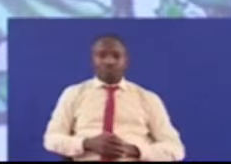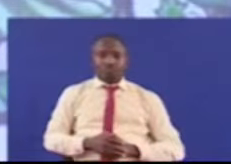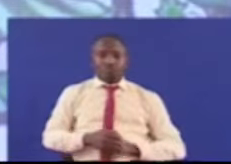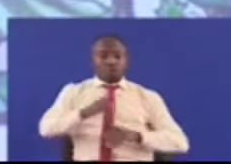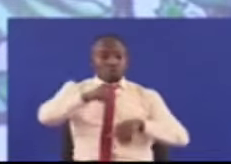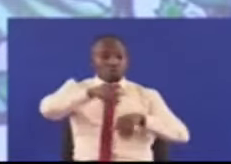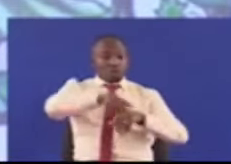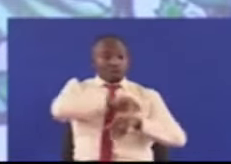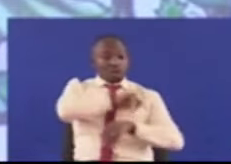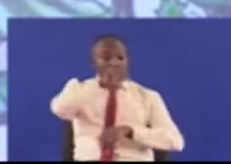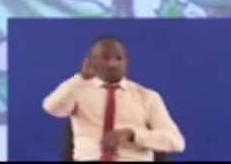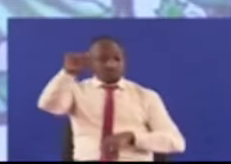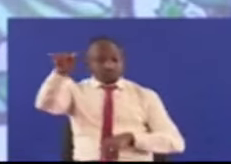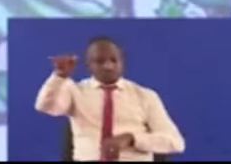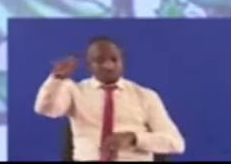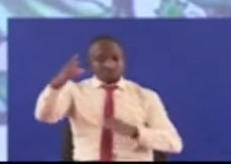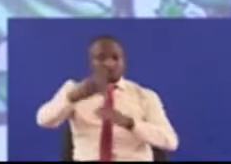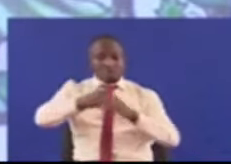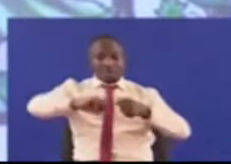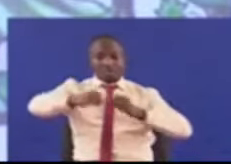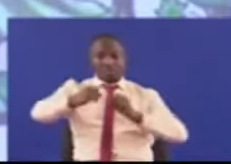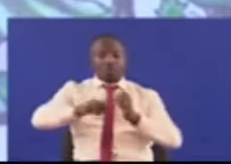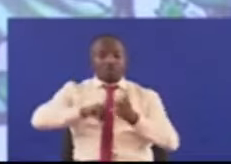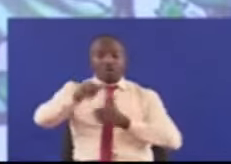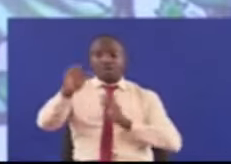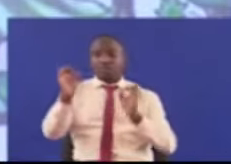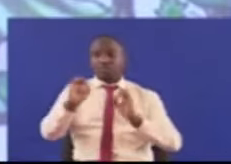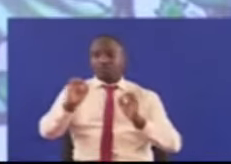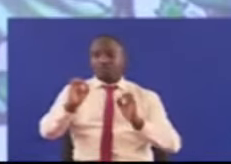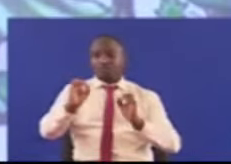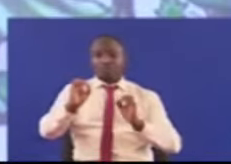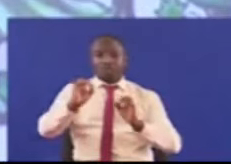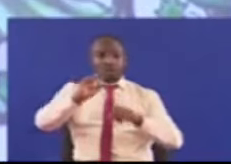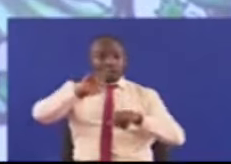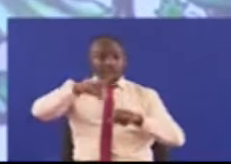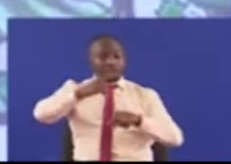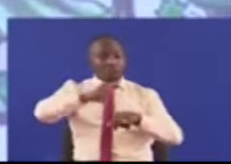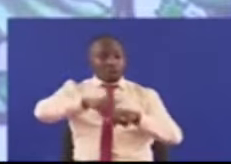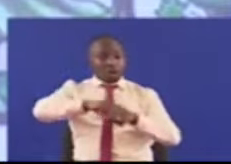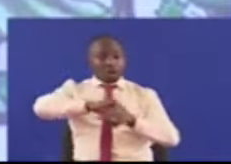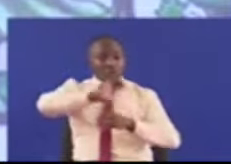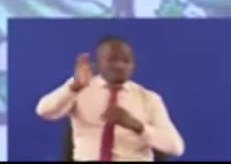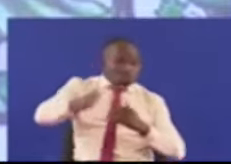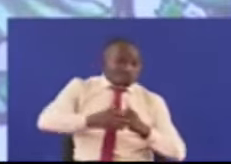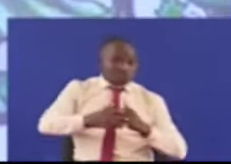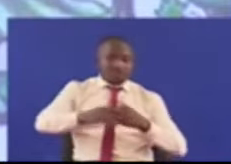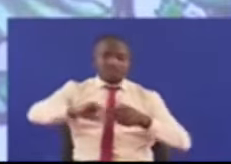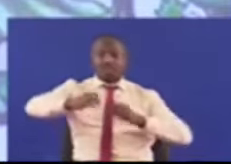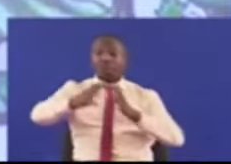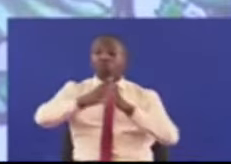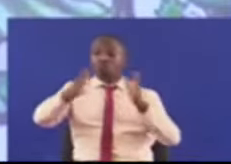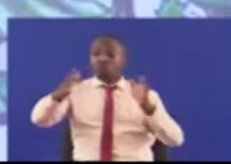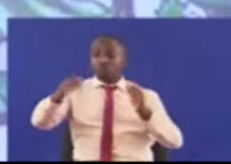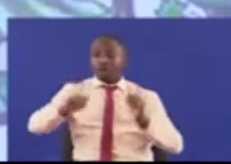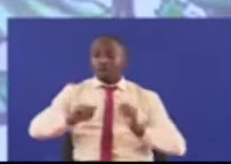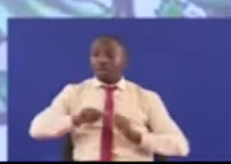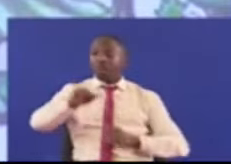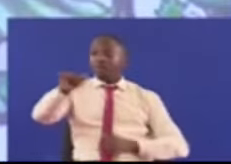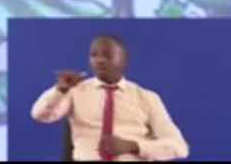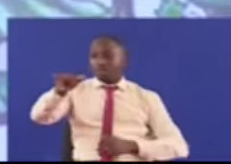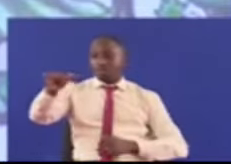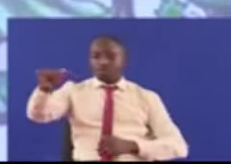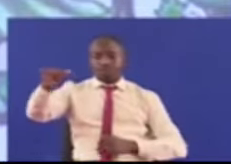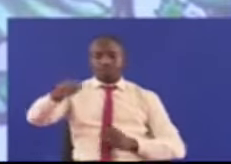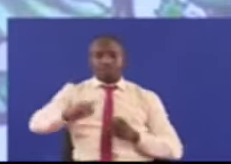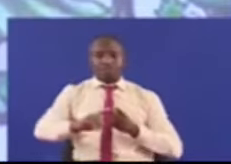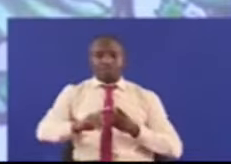ndege, lakini kurejea tumepata changamoto kwa sababu kesho bunge linaanza hapa. Na ilikuwa lazima turejee leo. Na kama tungeondoka na